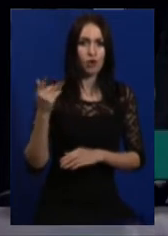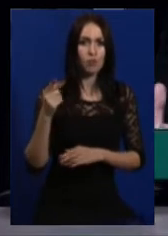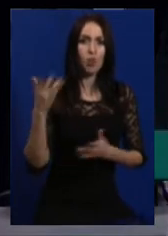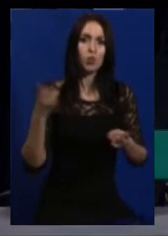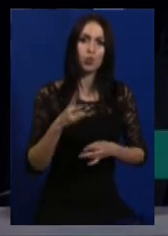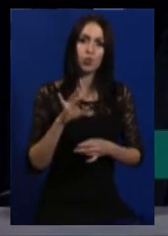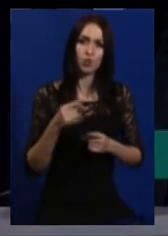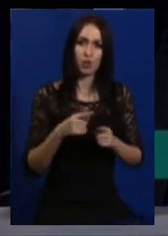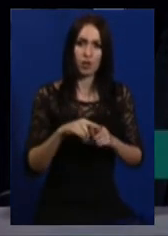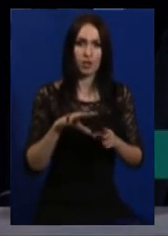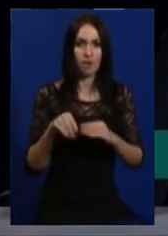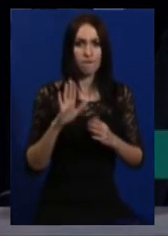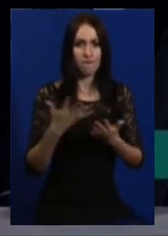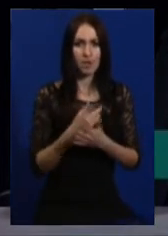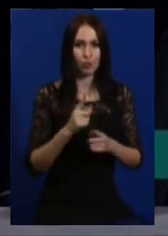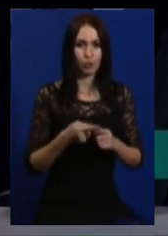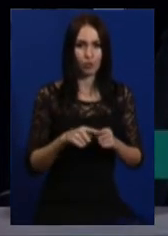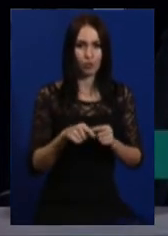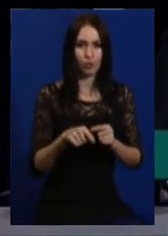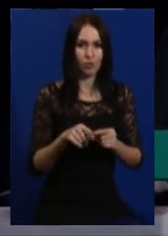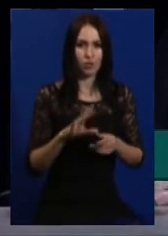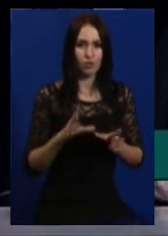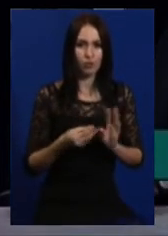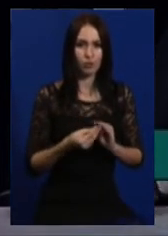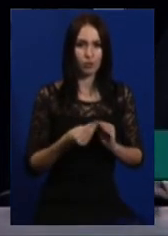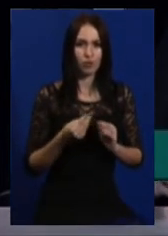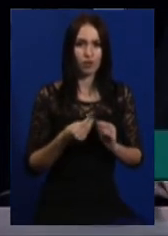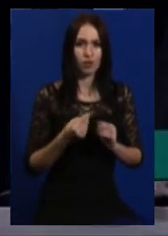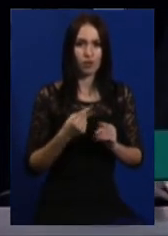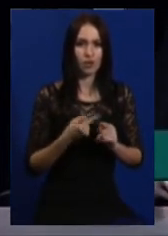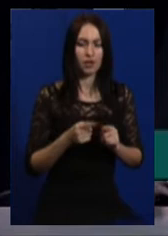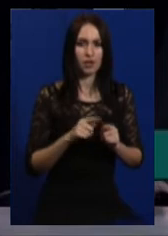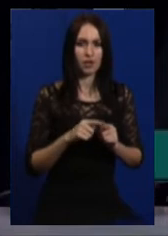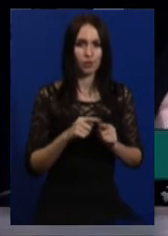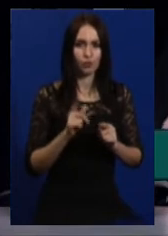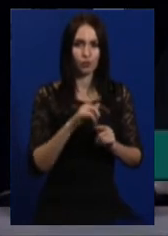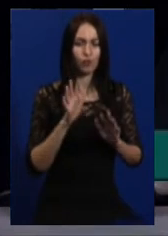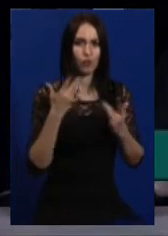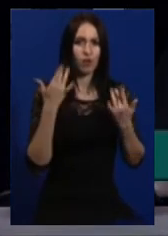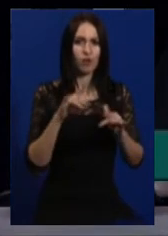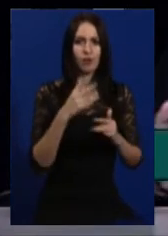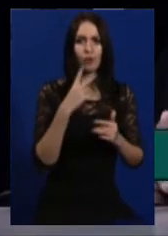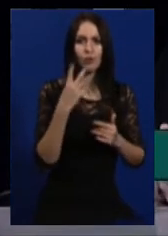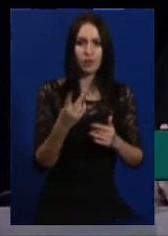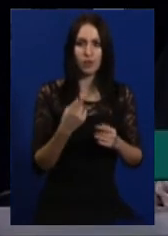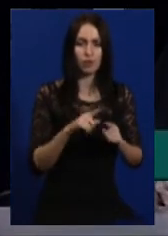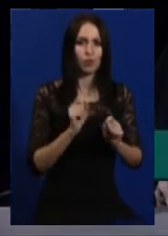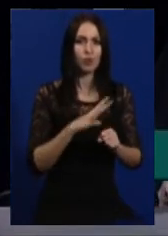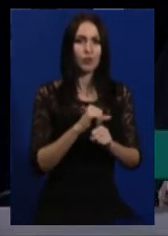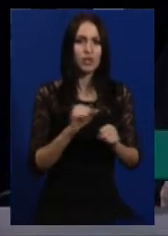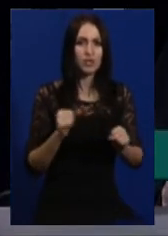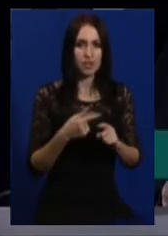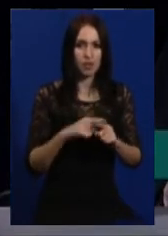это включать фильм потому что это в общем то какая то этической ограничьтесь может быть может нельзя этого